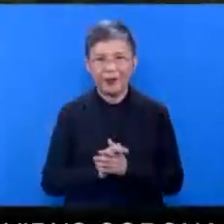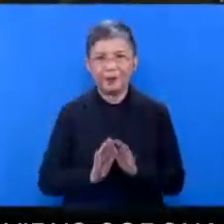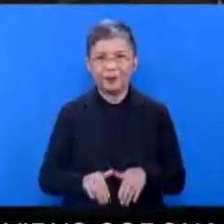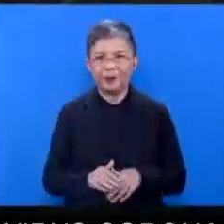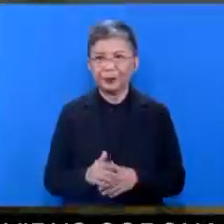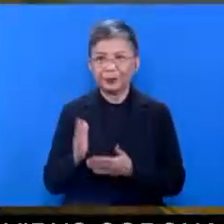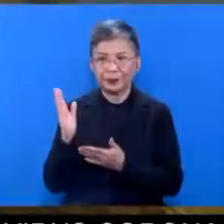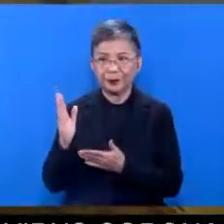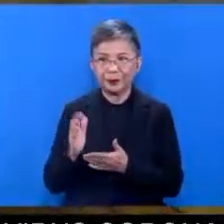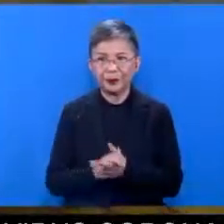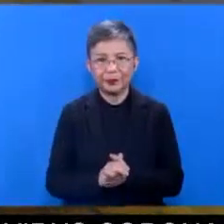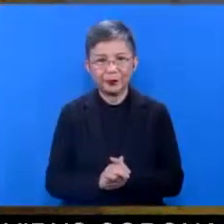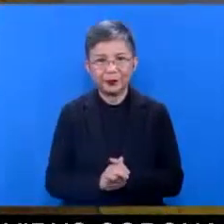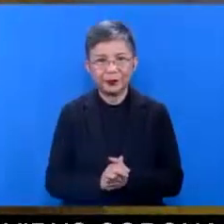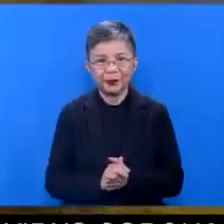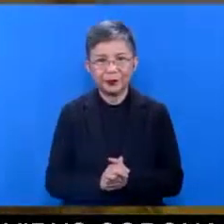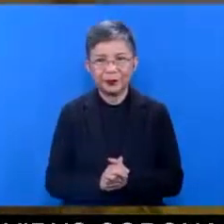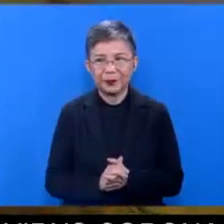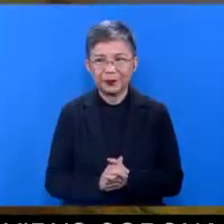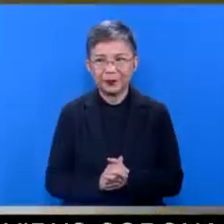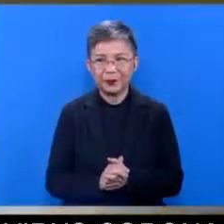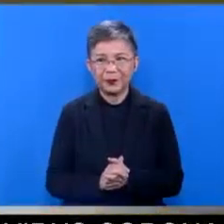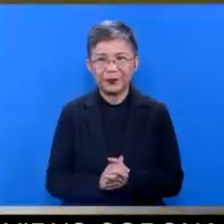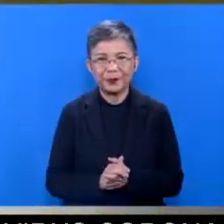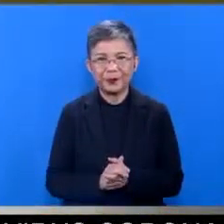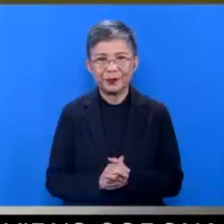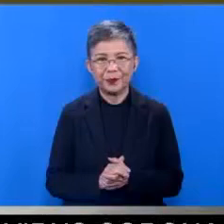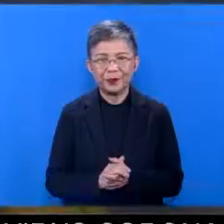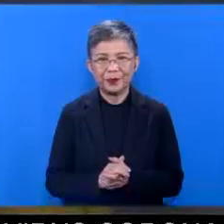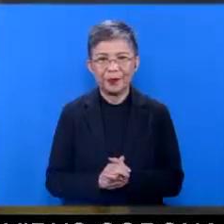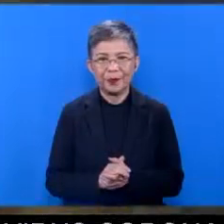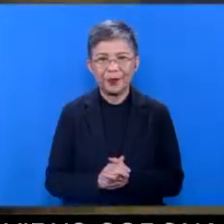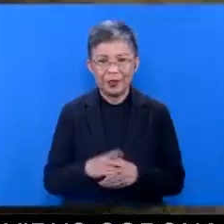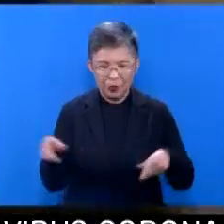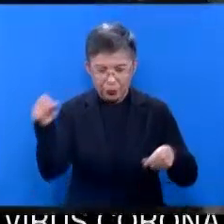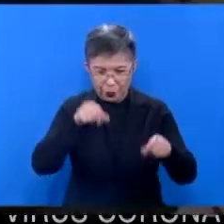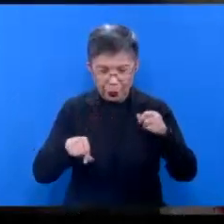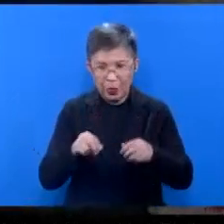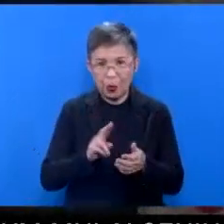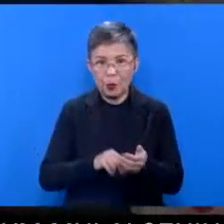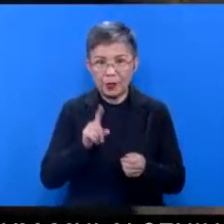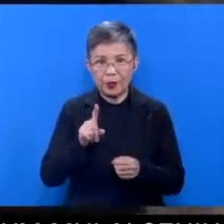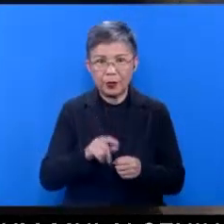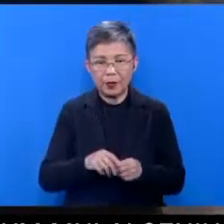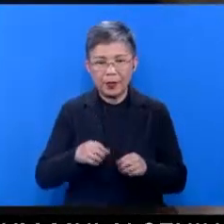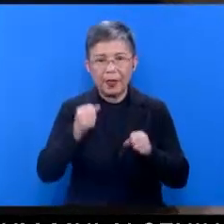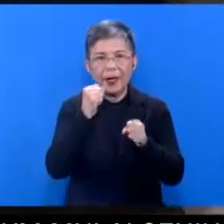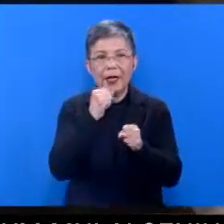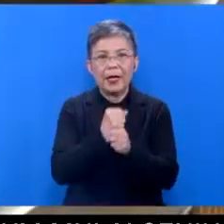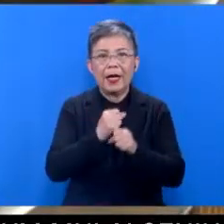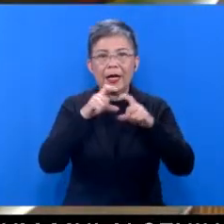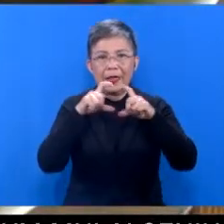Salah satu hidangan yang mengandalkan kluwek atau kepayang atau pucung sebagai rempah utamanya ialah gabus